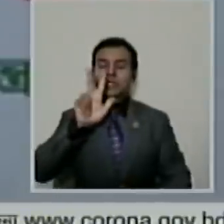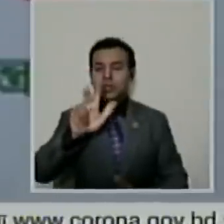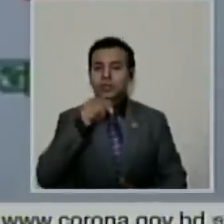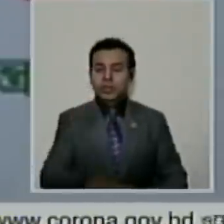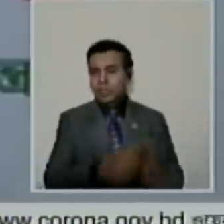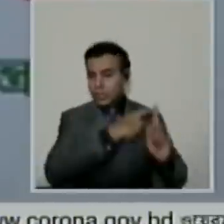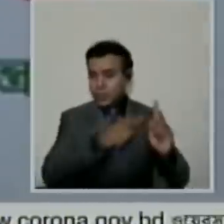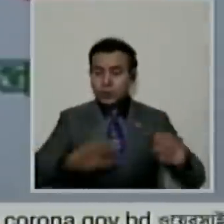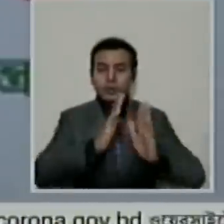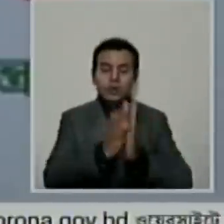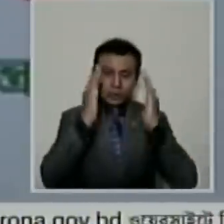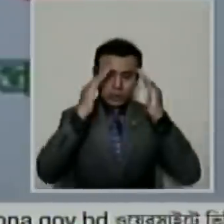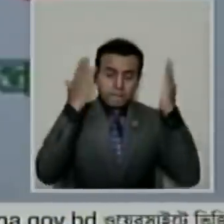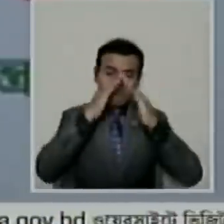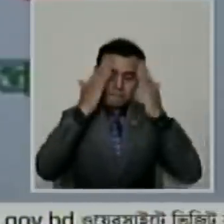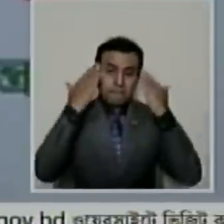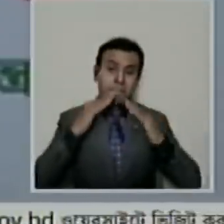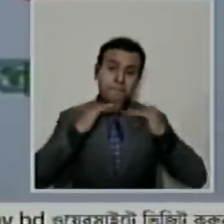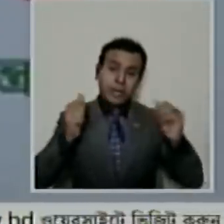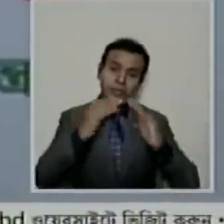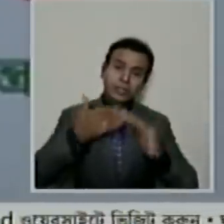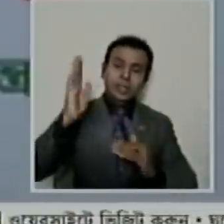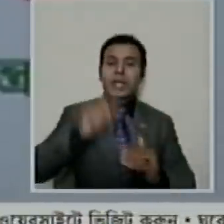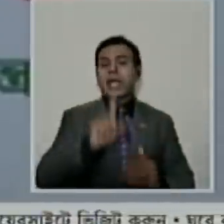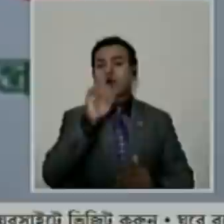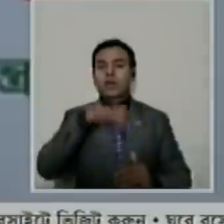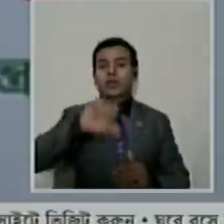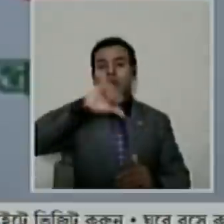1,91,131 জন এবং বর্তমানে কোয়ারেন্টাইনে আছেন